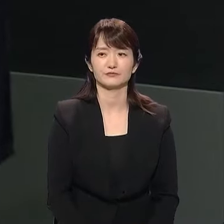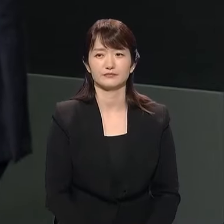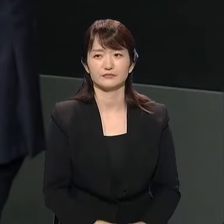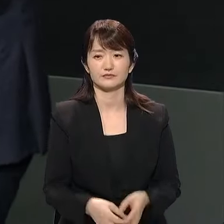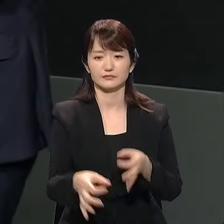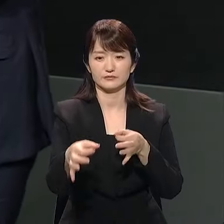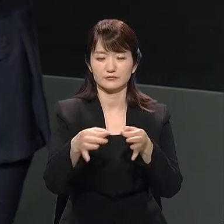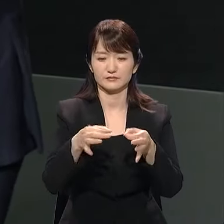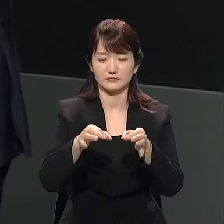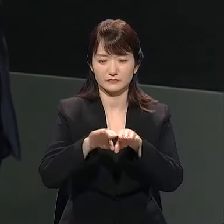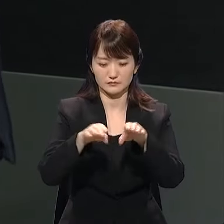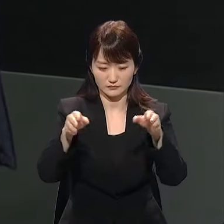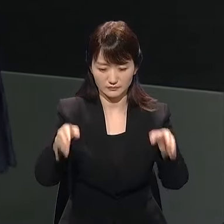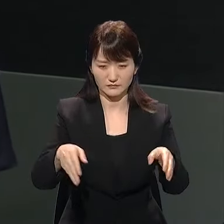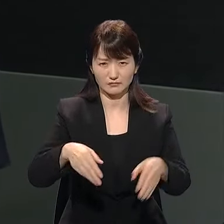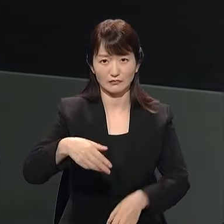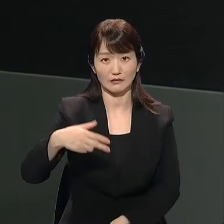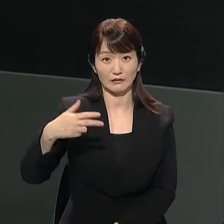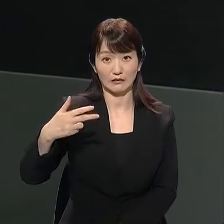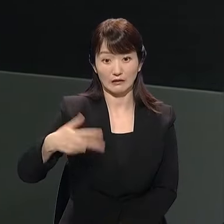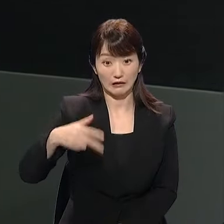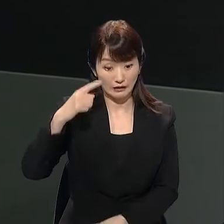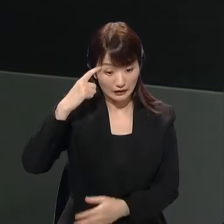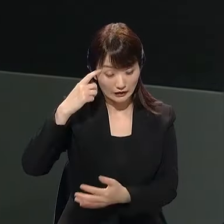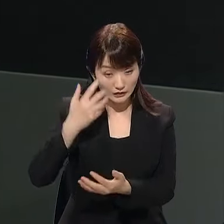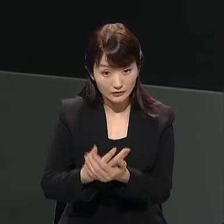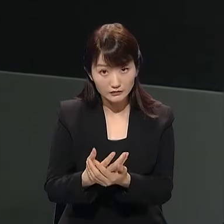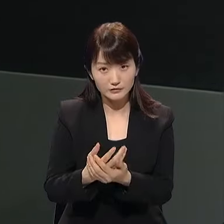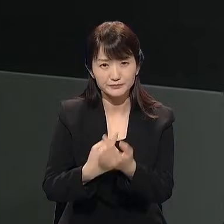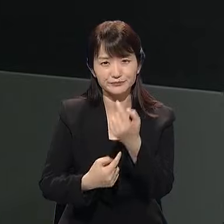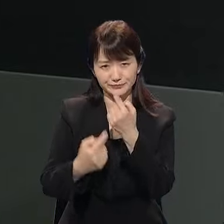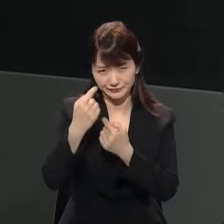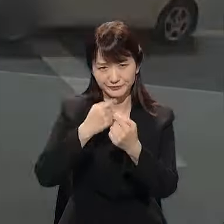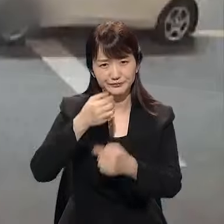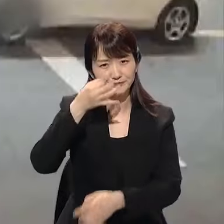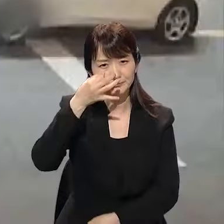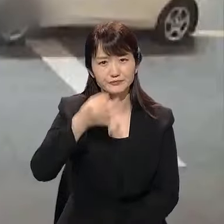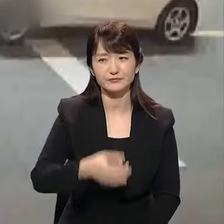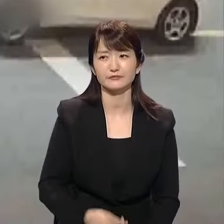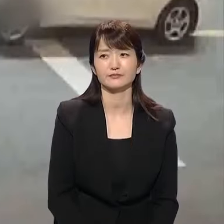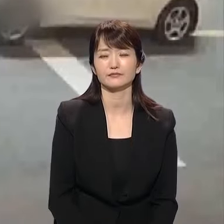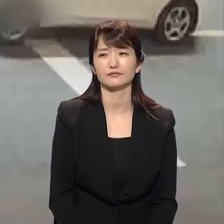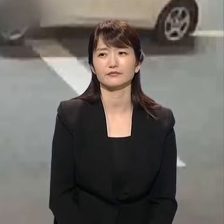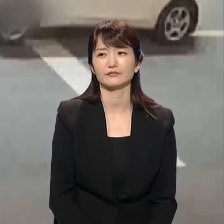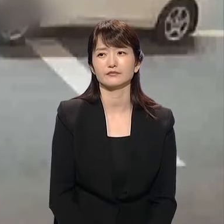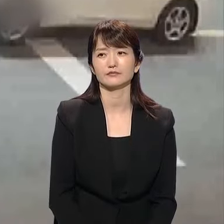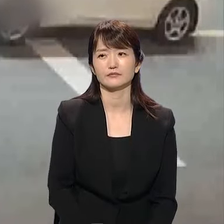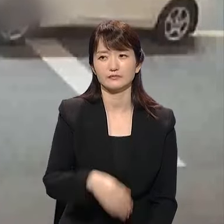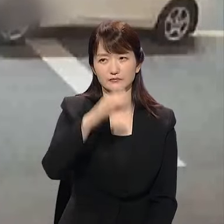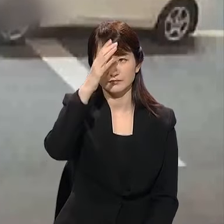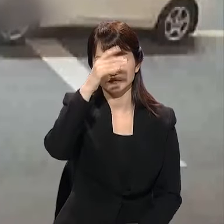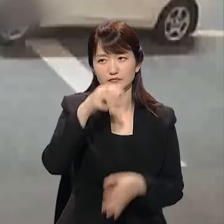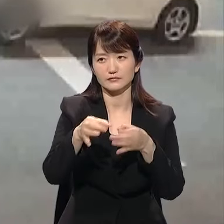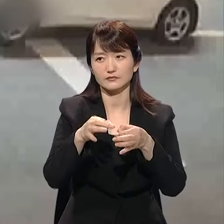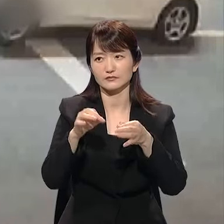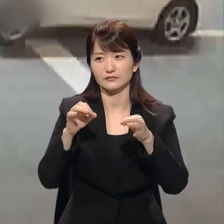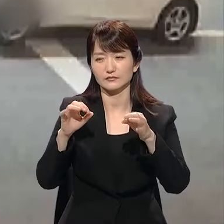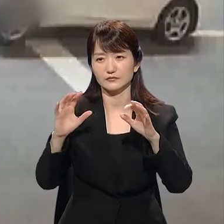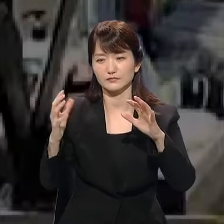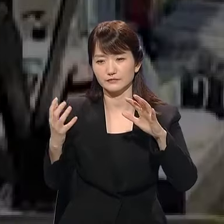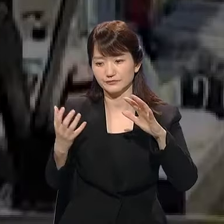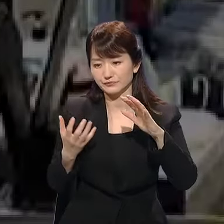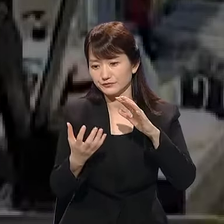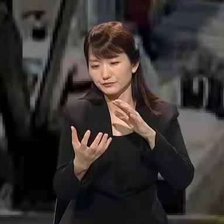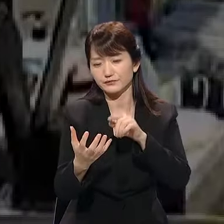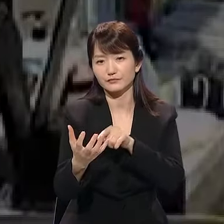가게 홀의 주르룩 있니다 충격적인 제보 영상 만나보시죠 자 치킨집에 온 남성들 저렇게 우루루